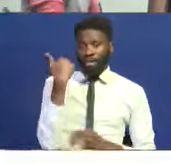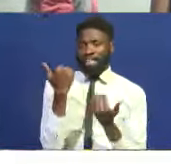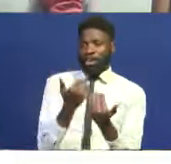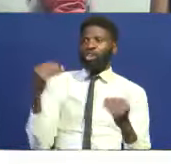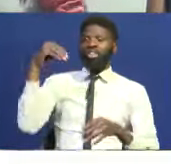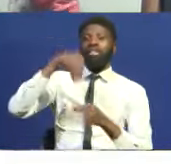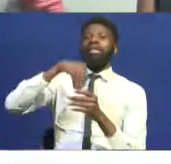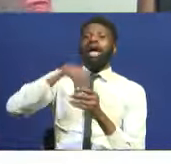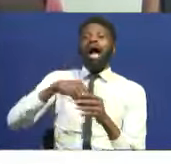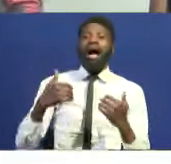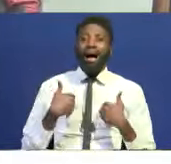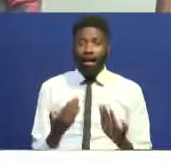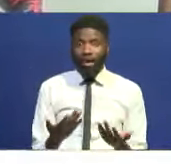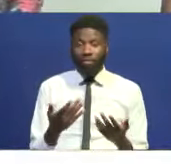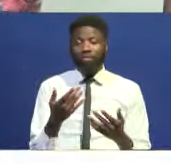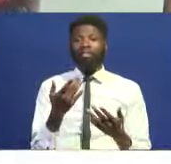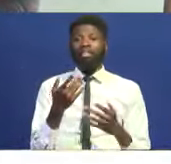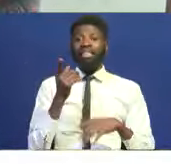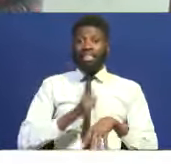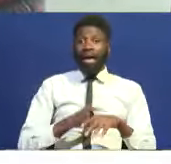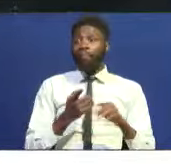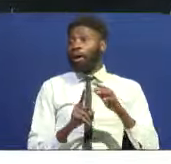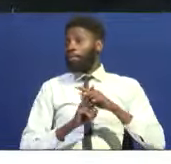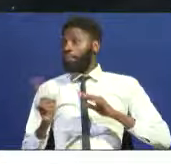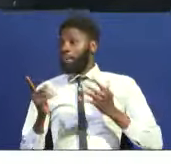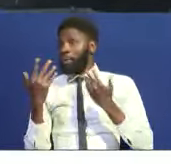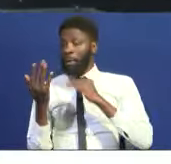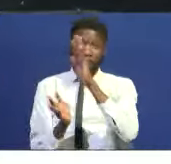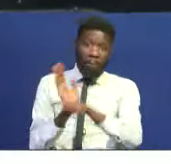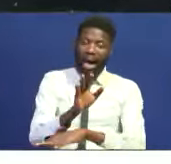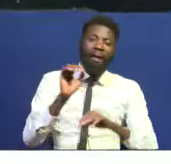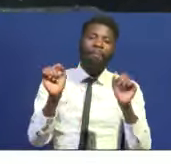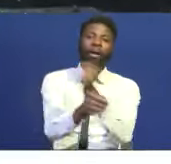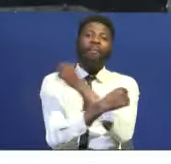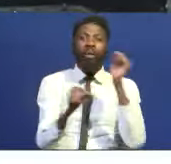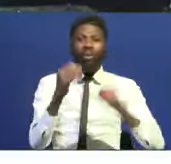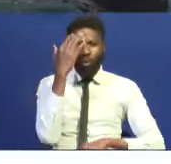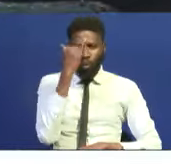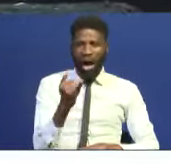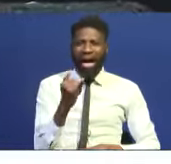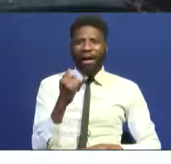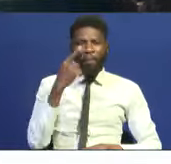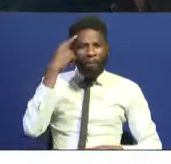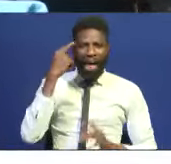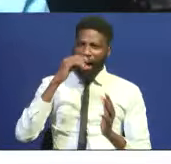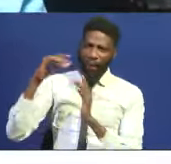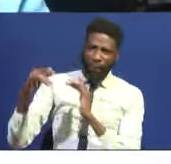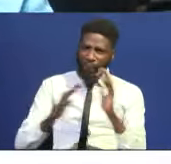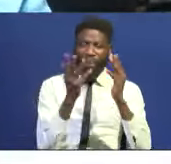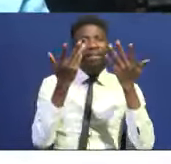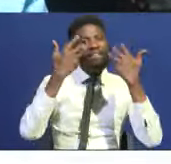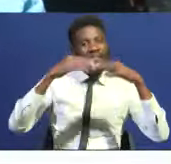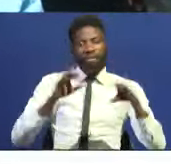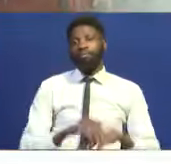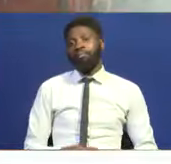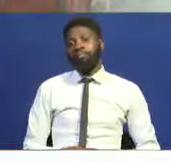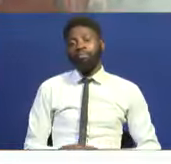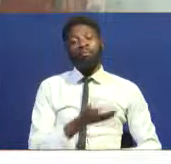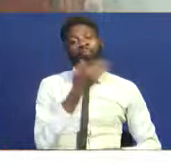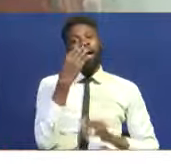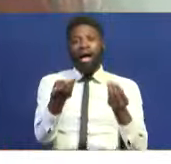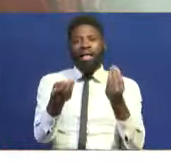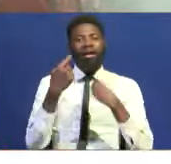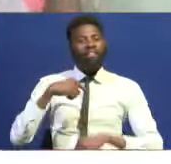ungeweza kuingia hapa, juu moshi ilikuwa already huko ndani, ungeweza ingia. Watupee ID,